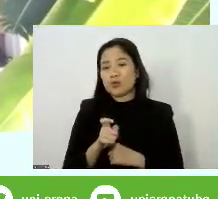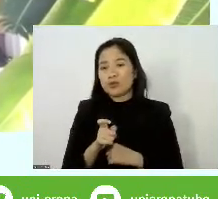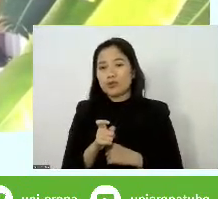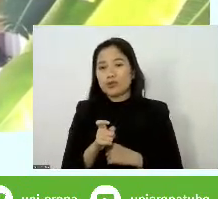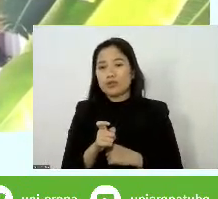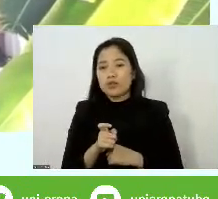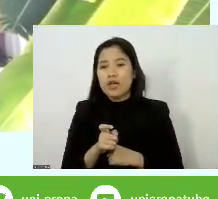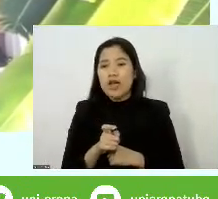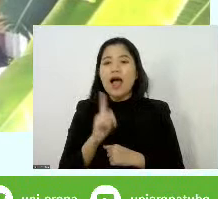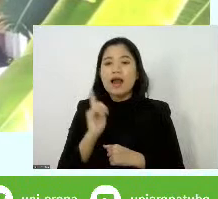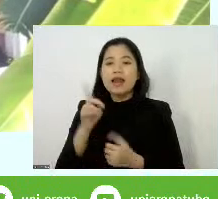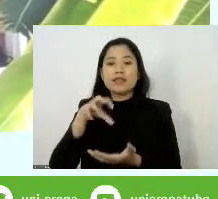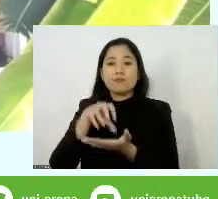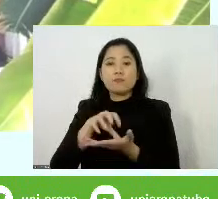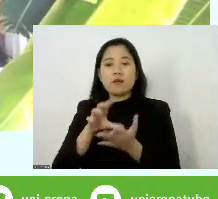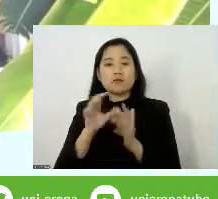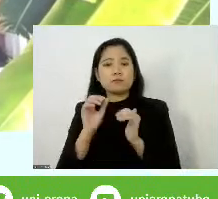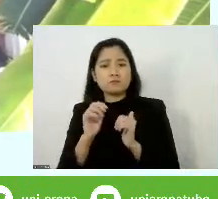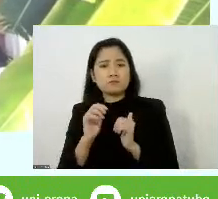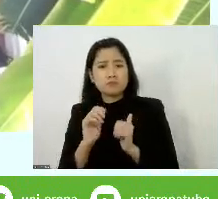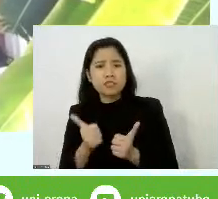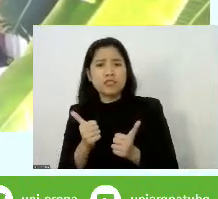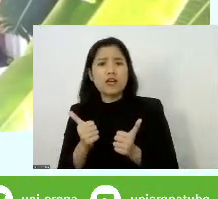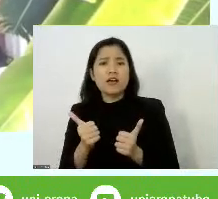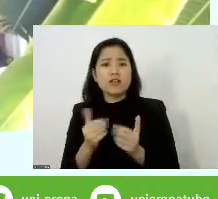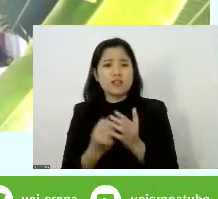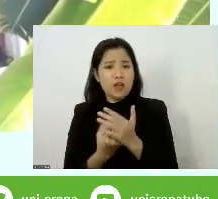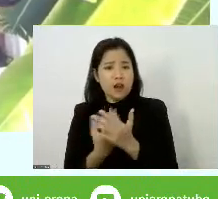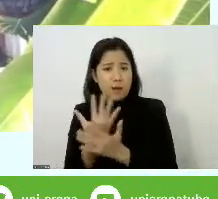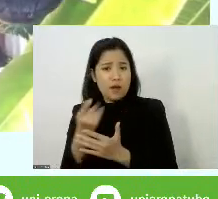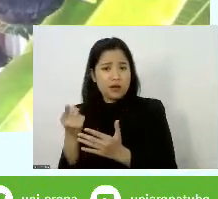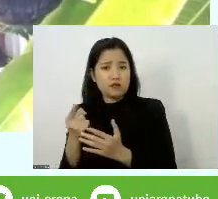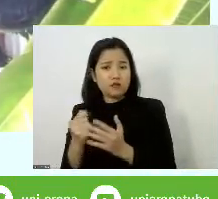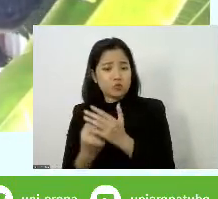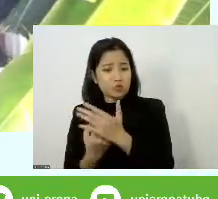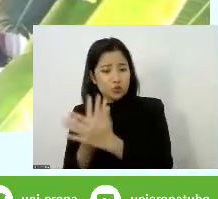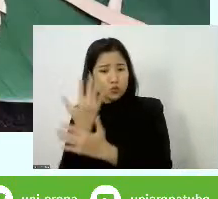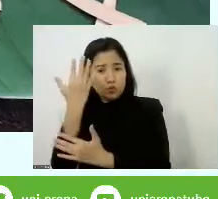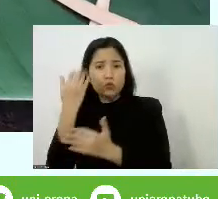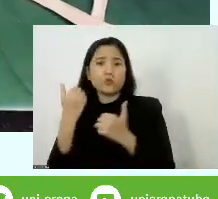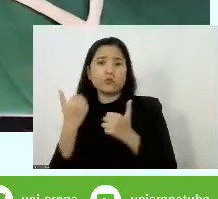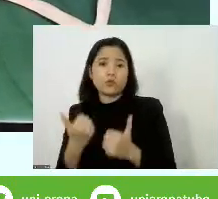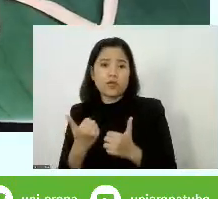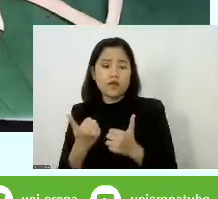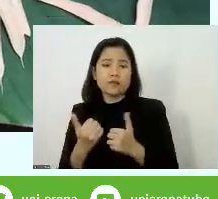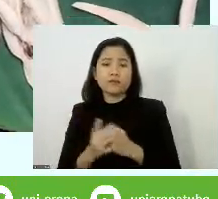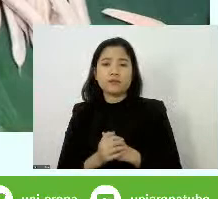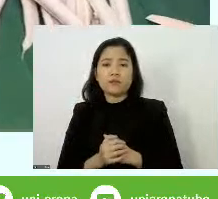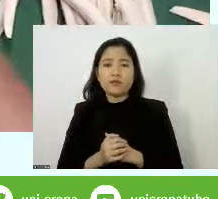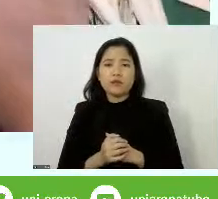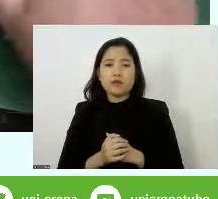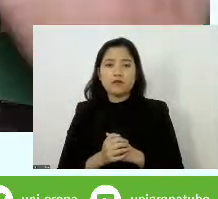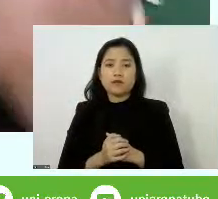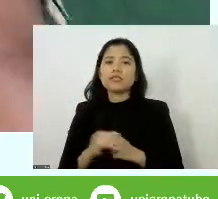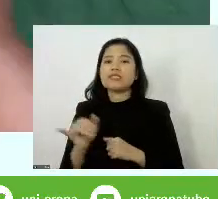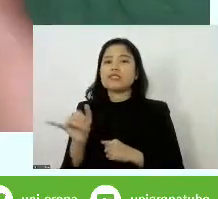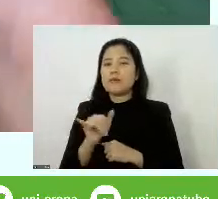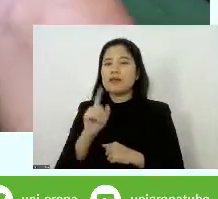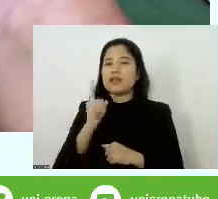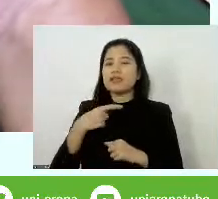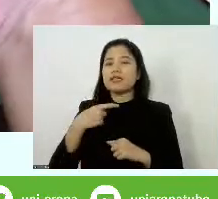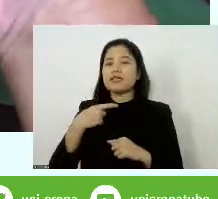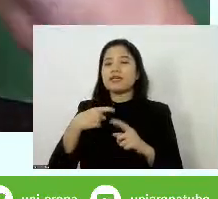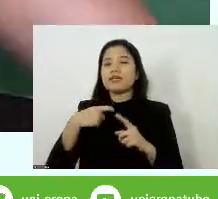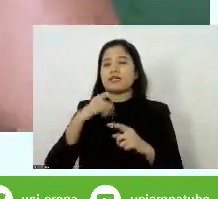lokasi yang juga memungkinkan untuk tapi itu duel sama dia